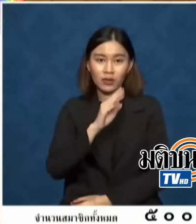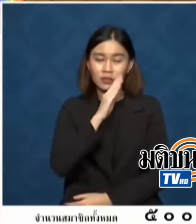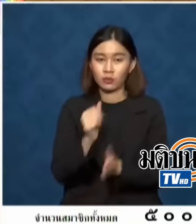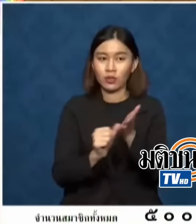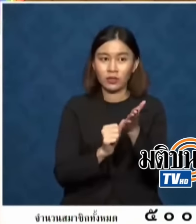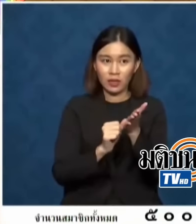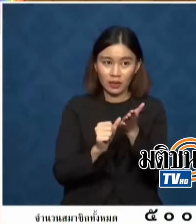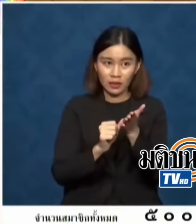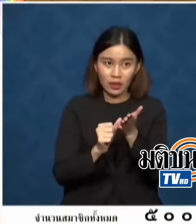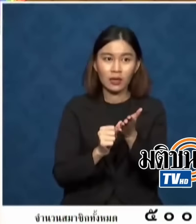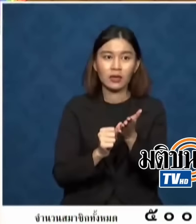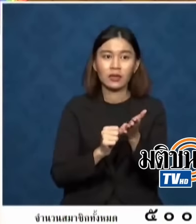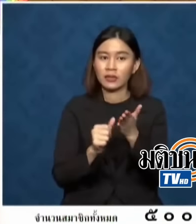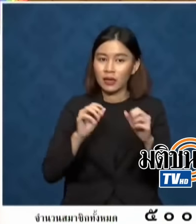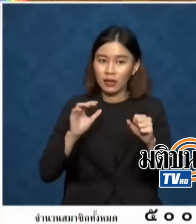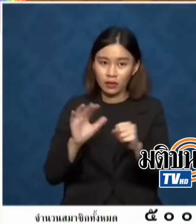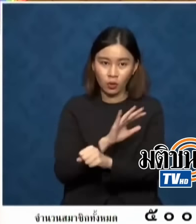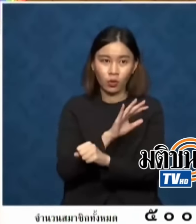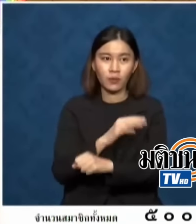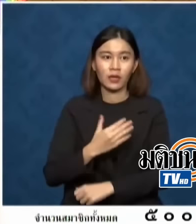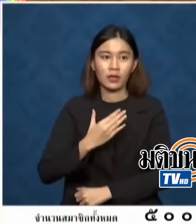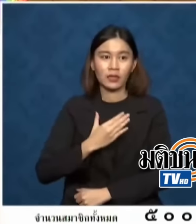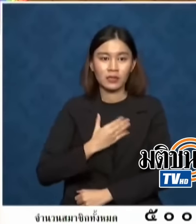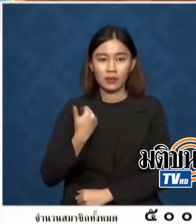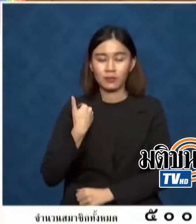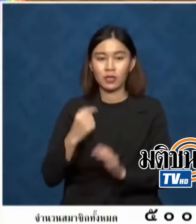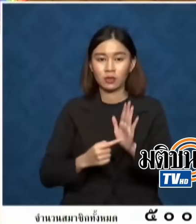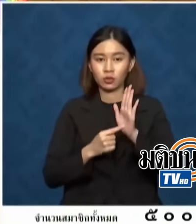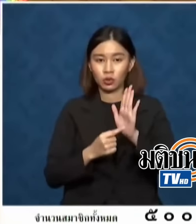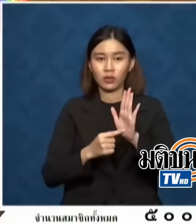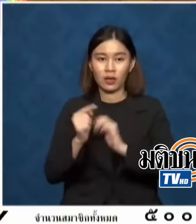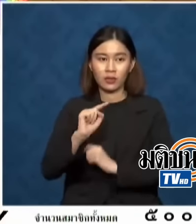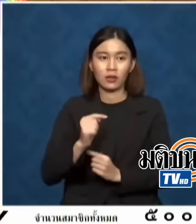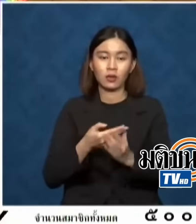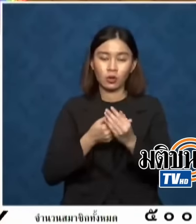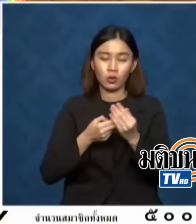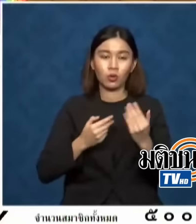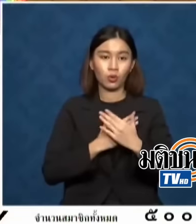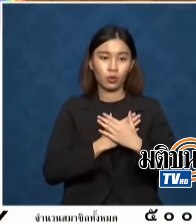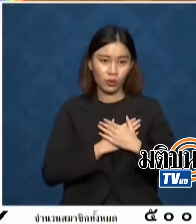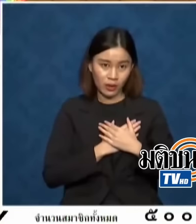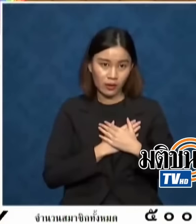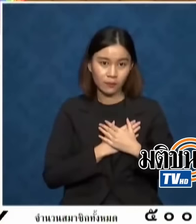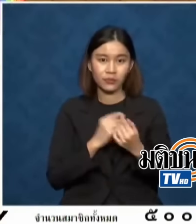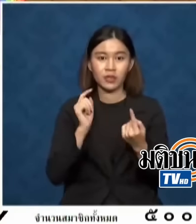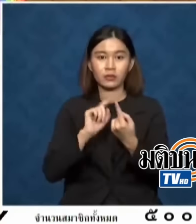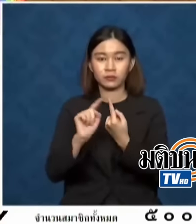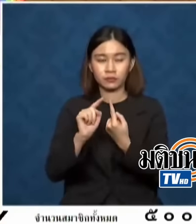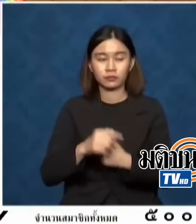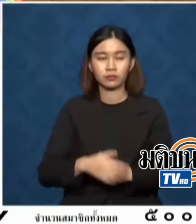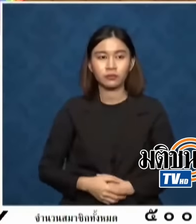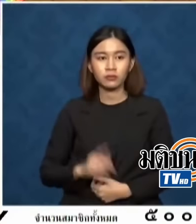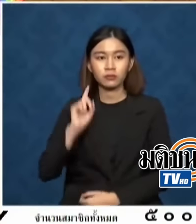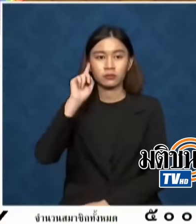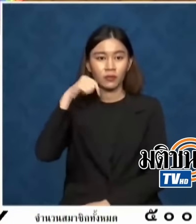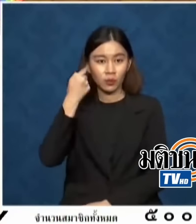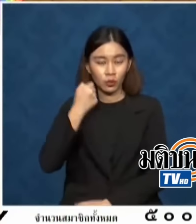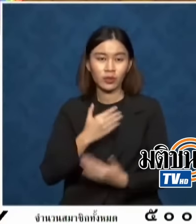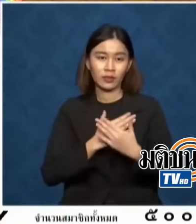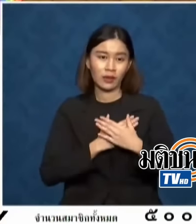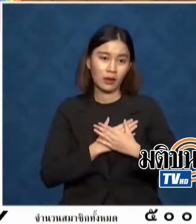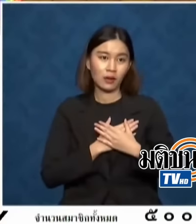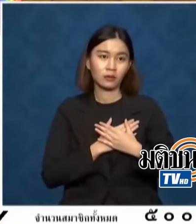ก้ต้องขอแก้ให้สุดดิฉันมีตัวอย่างคู่รักที่เขาเป็นหญิงข้ามเ